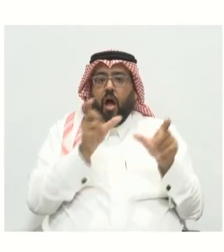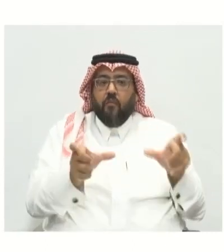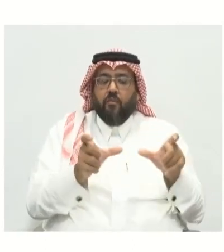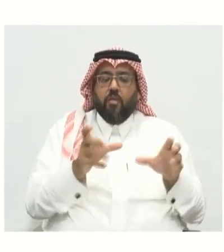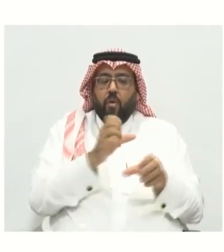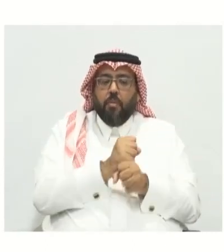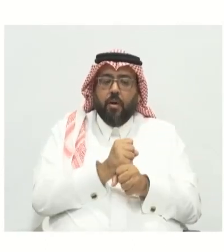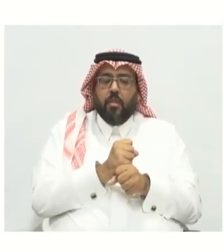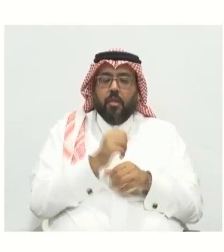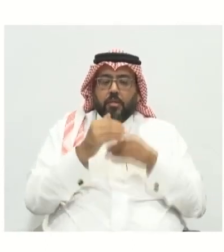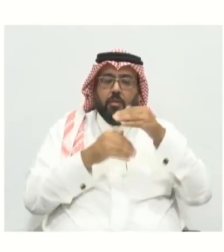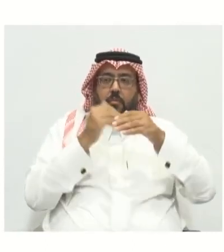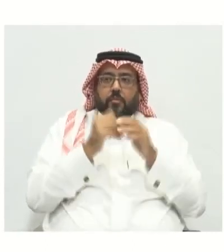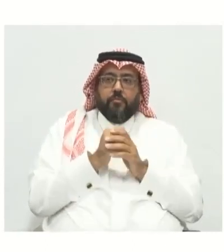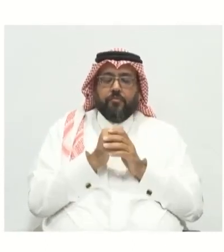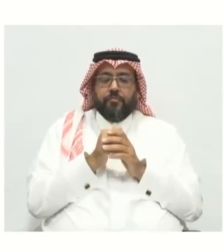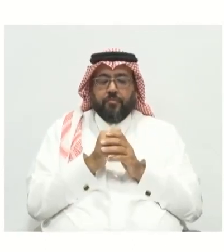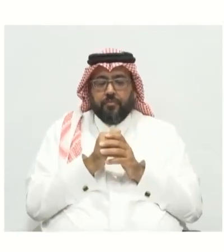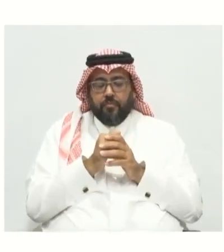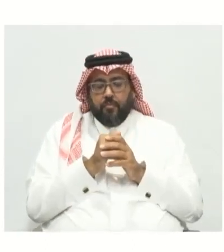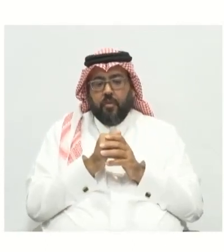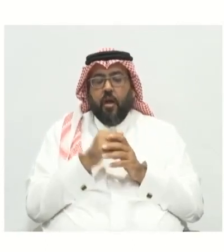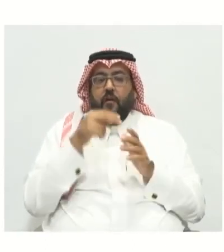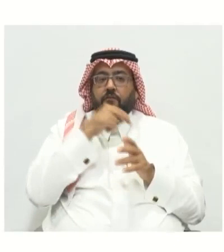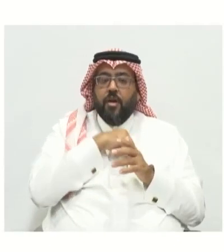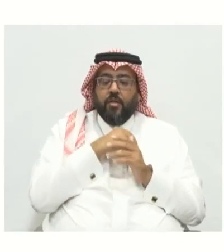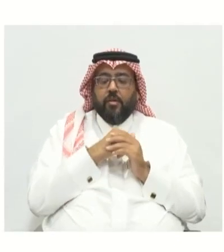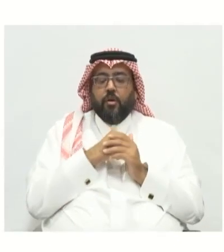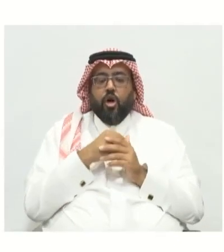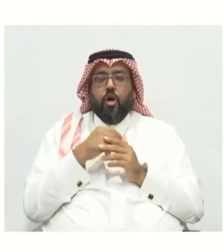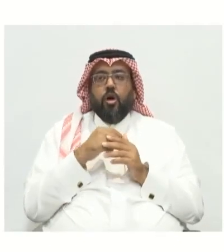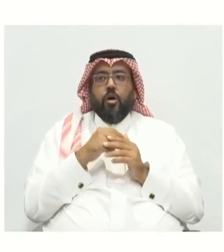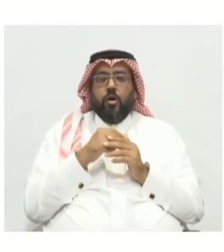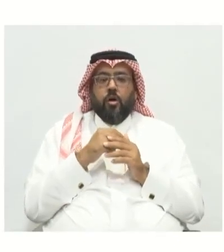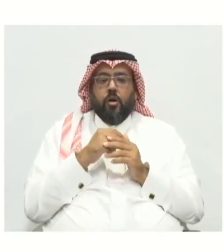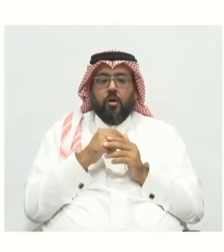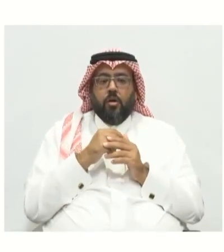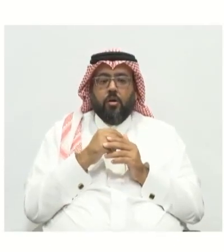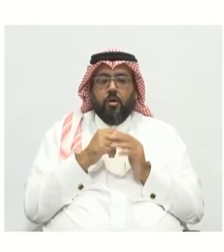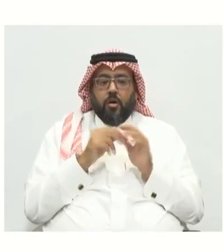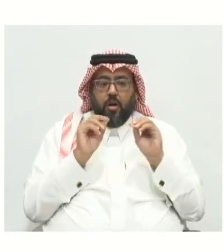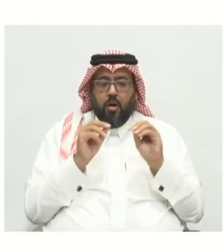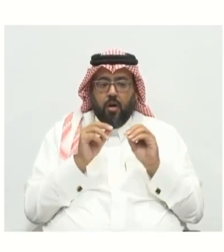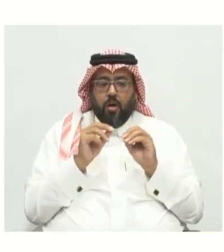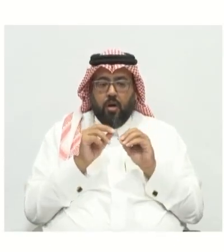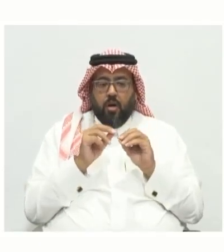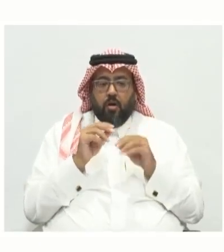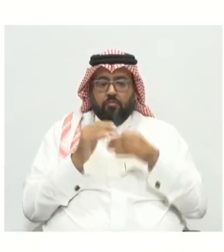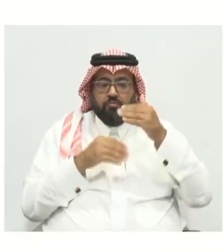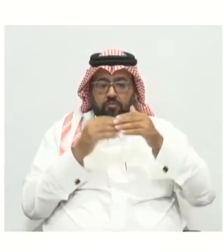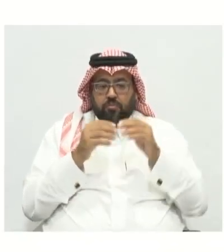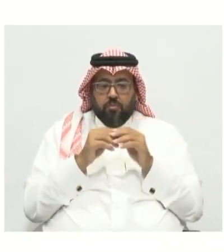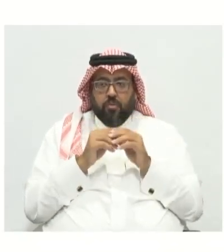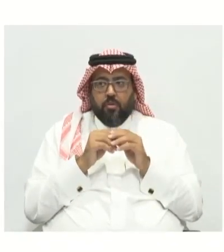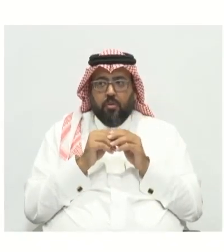وتنميه هذه الثروات لما يحقق مصالح الدوله ولا يجوز منح امتياز او استثمار الموارد